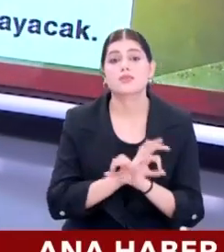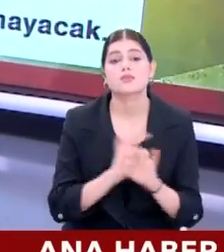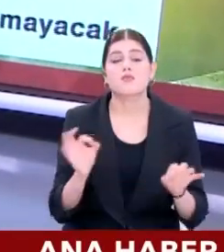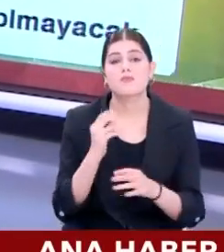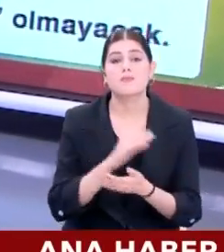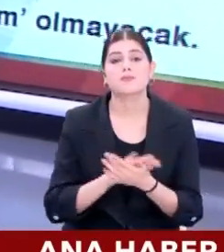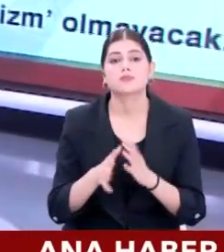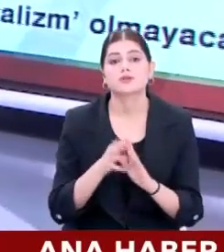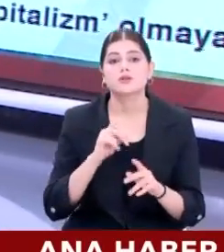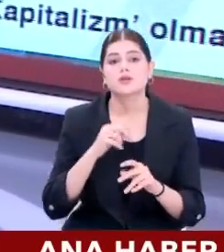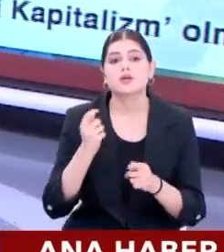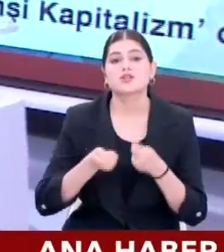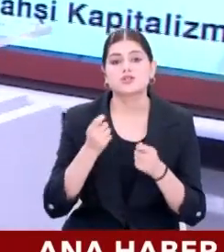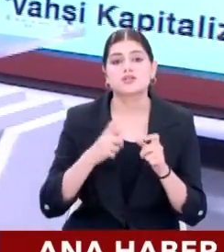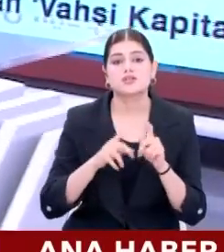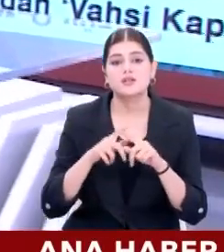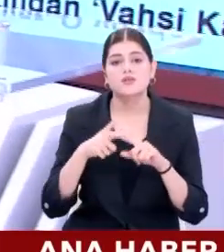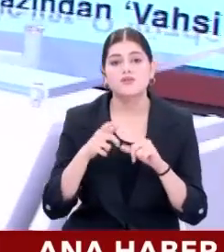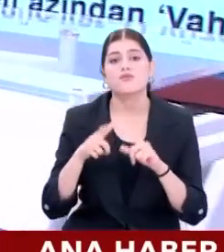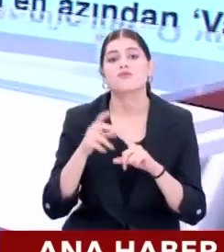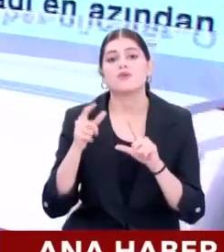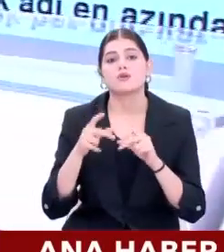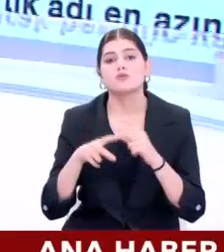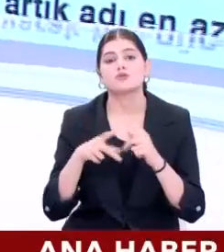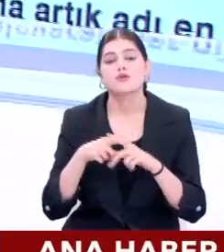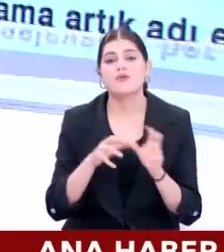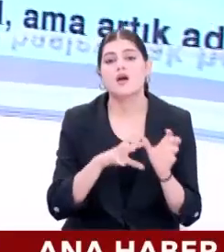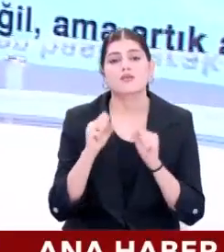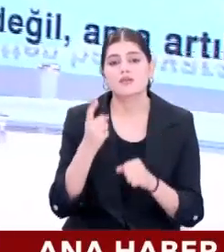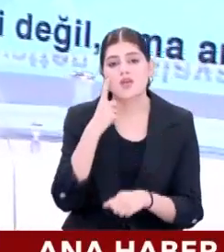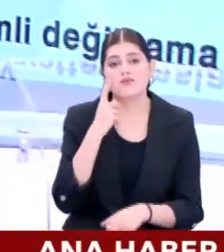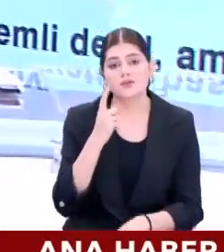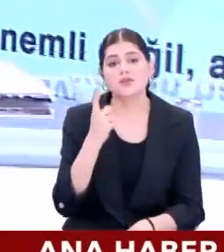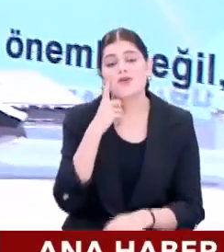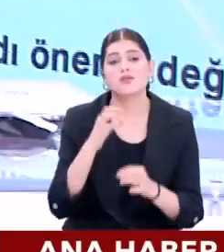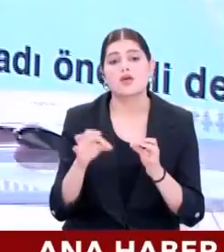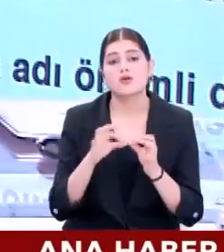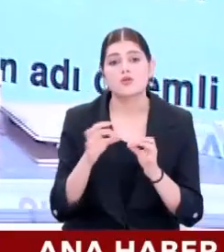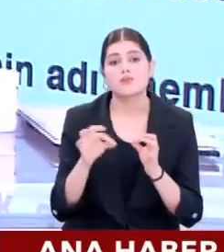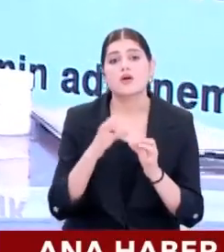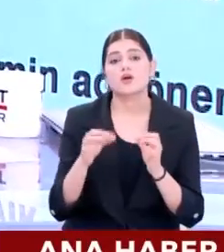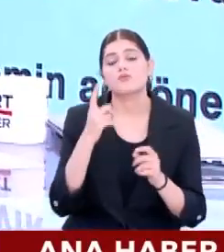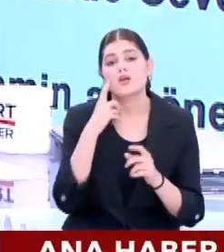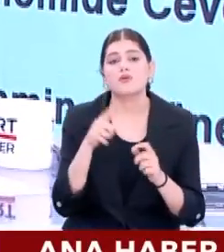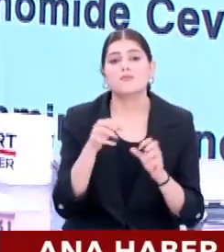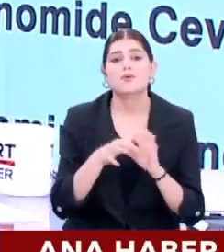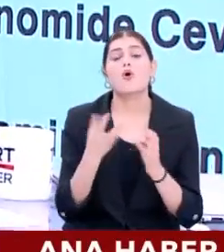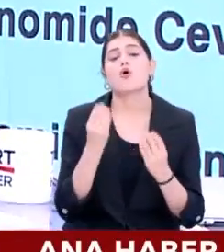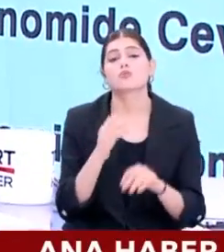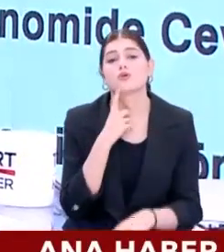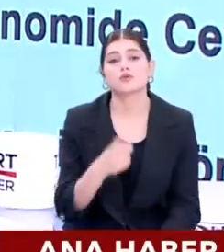proletarya yani işçi Sınıfı ve onun filozofları yönetimi ele geçirecek Devleti devlet ekonomi olacak ekonomi devlet olacak ama öyle olmuyor